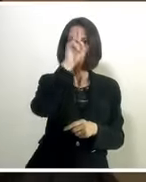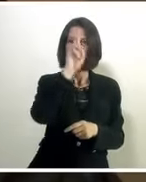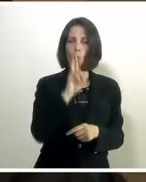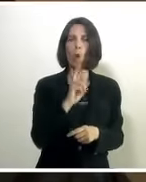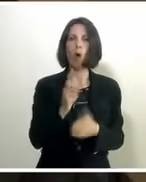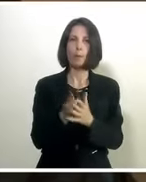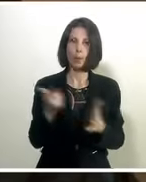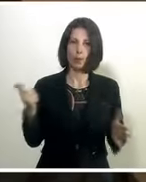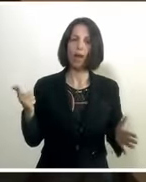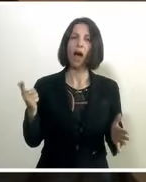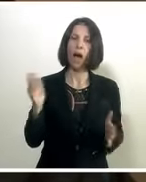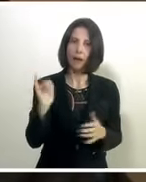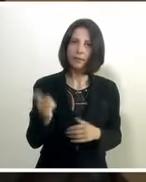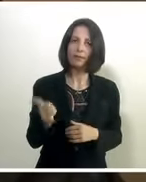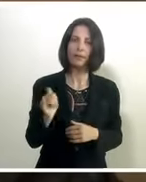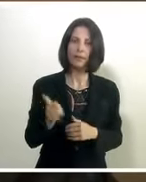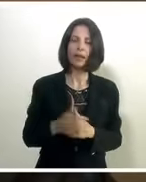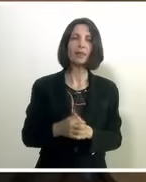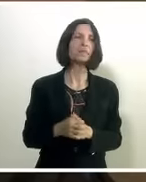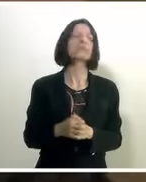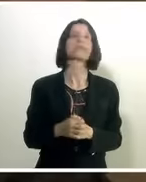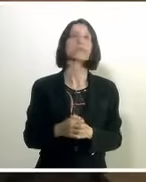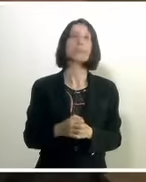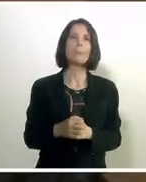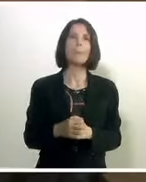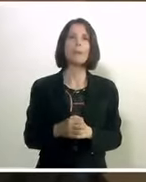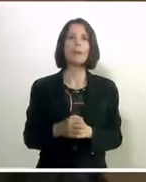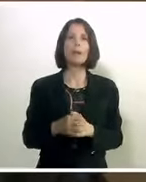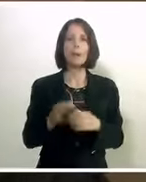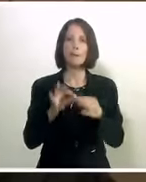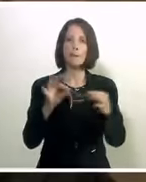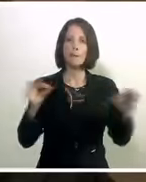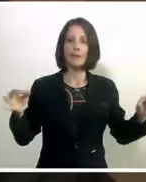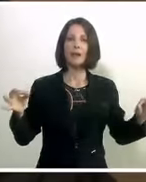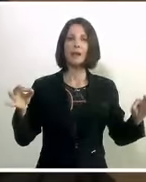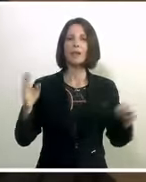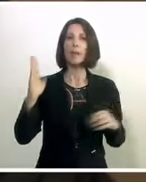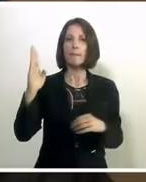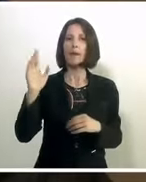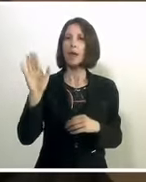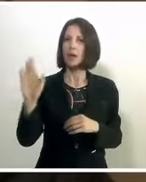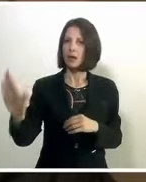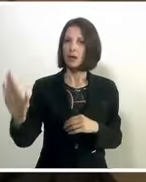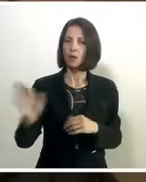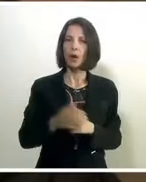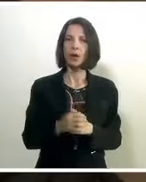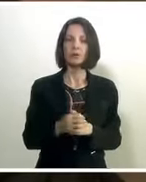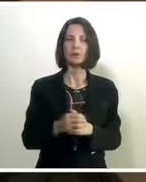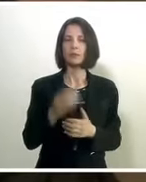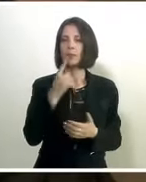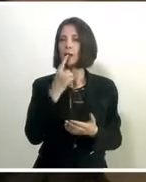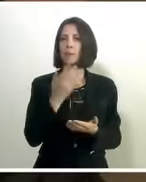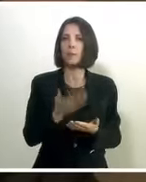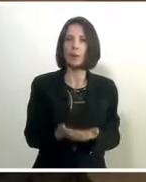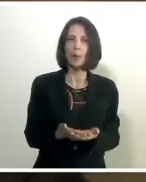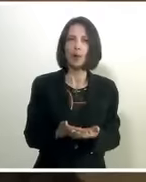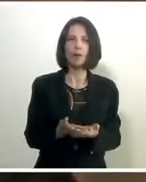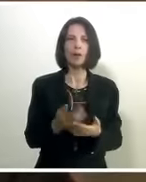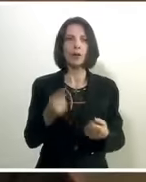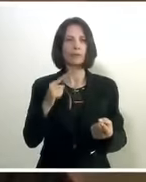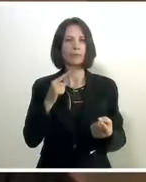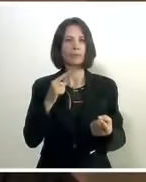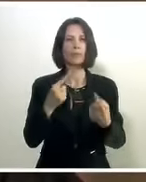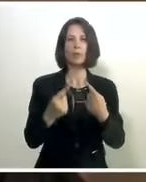Eppure queste sono le parole effettivamente spese da Berlinguer la sua proposta era infine quella di discutere in qual